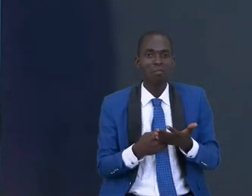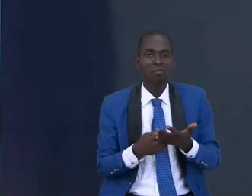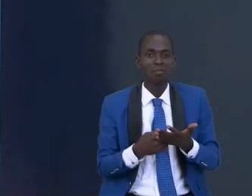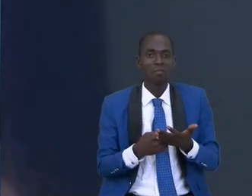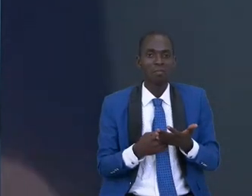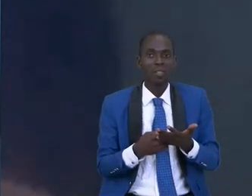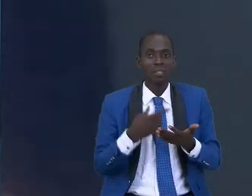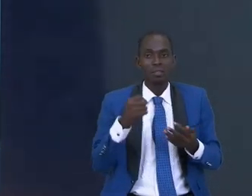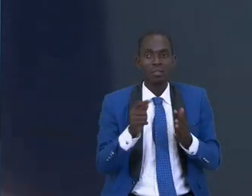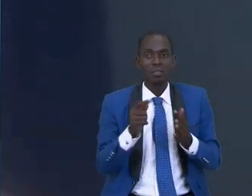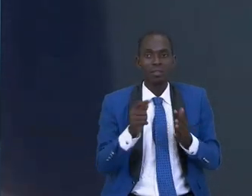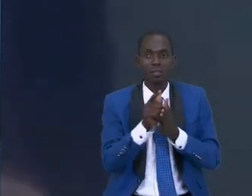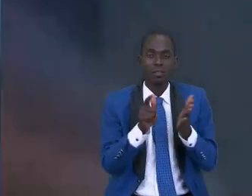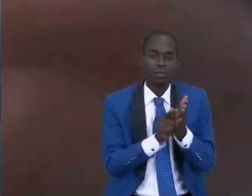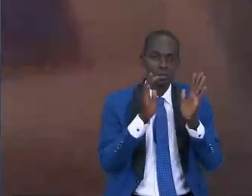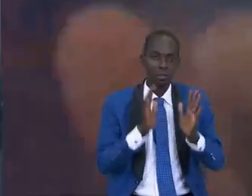et par